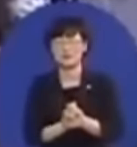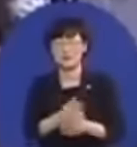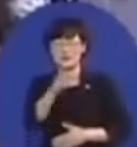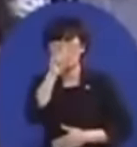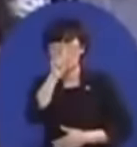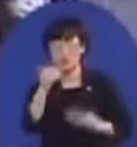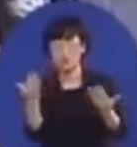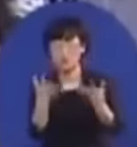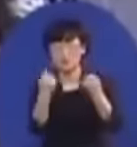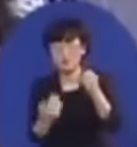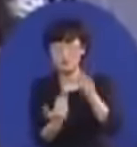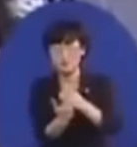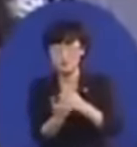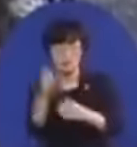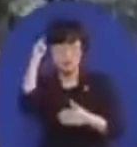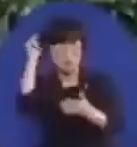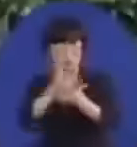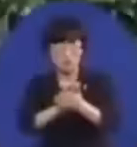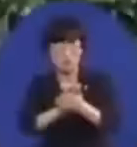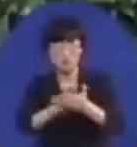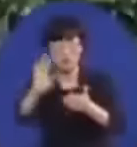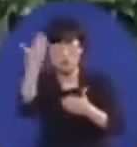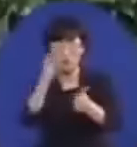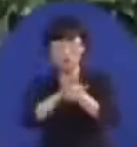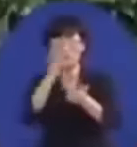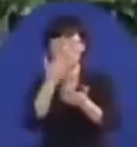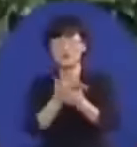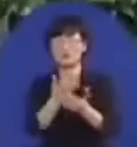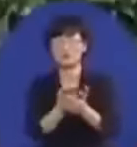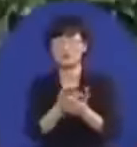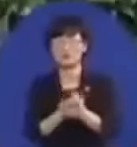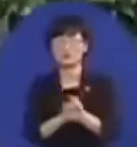좋은 일이 일어나고 평안이 일어나게 도와주시옵소서.